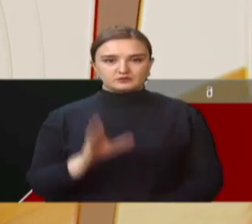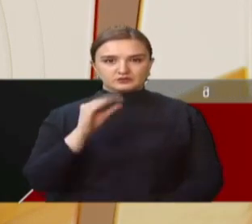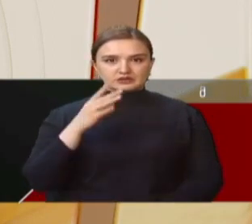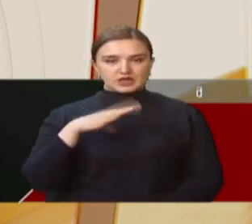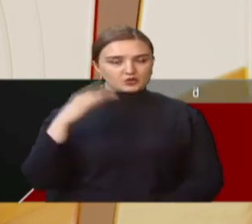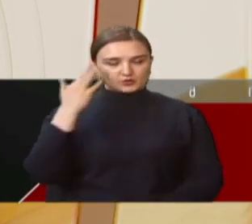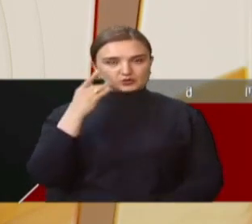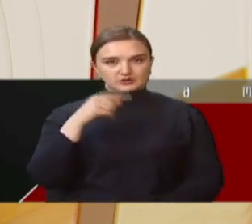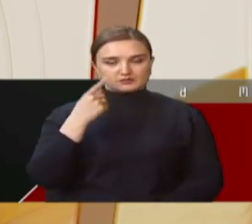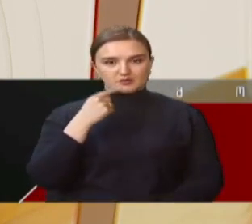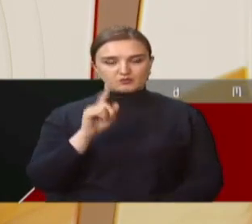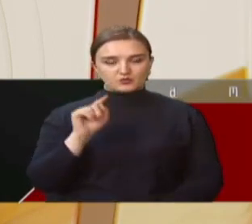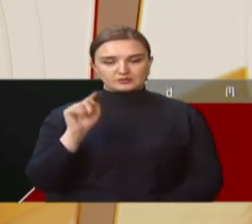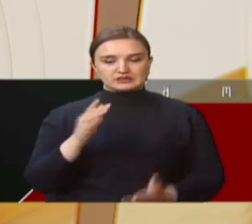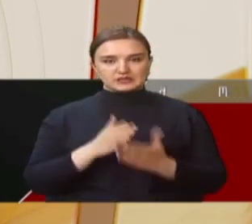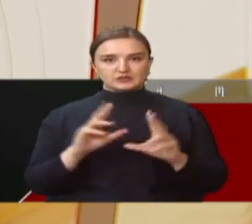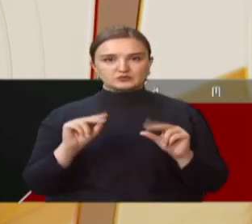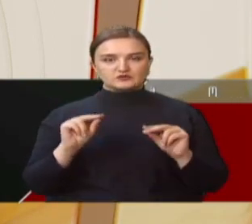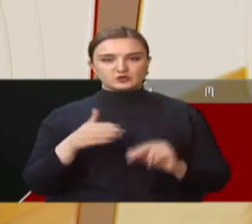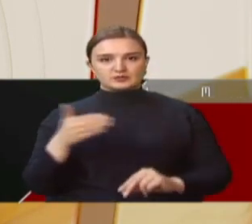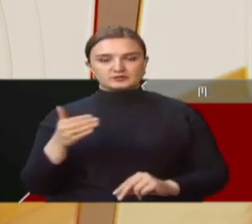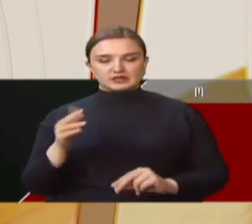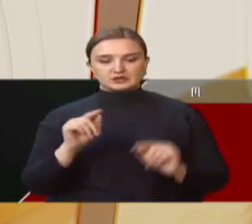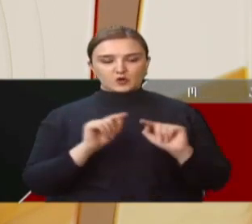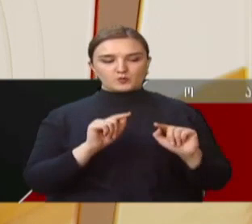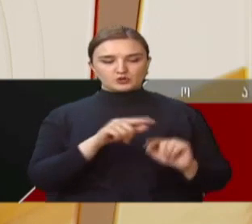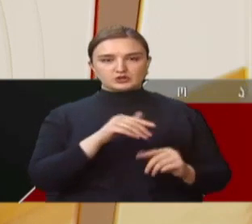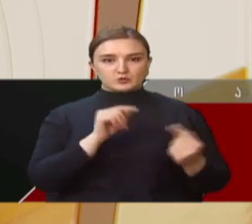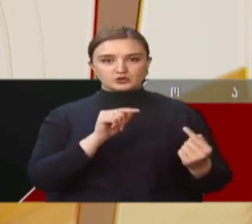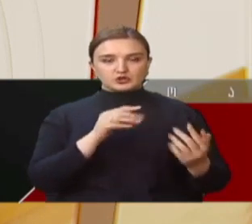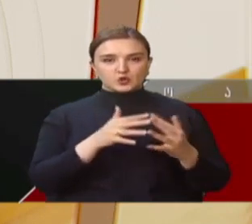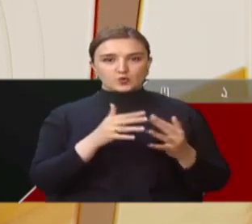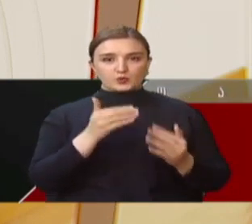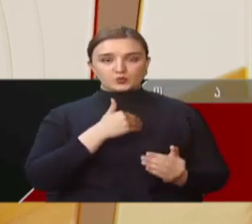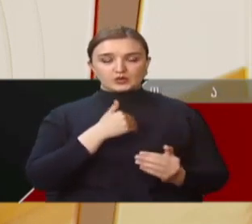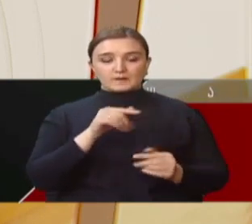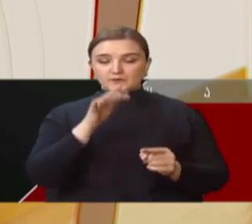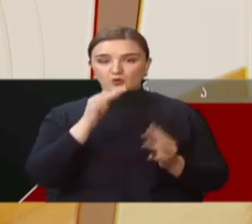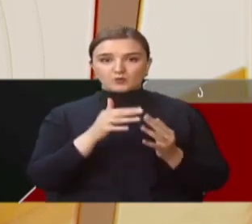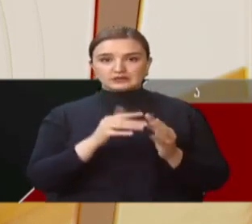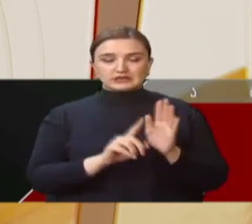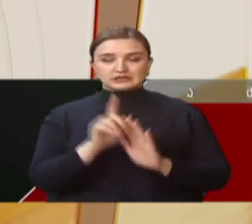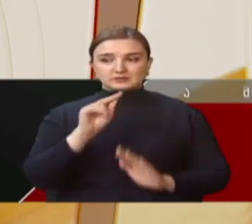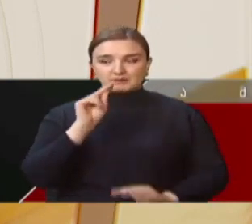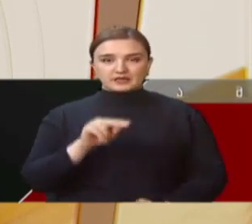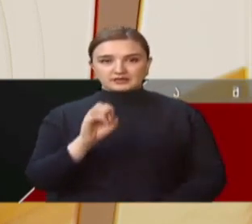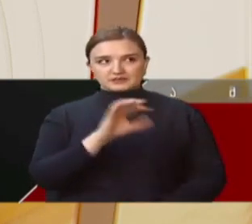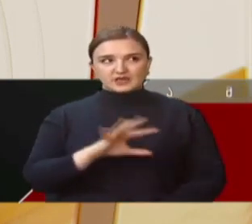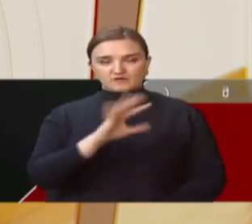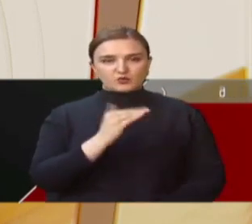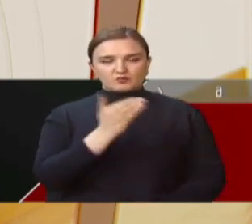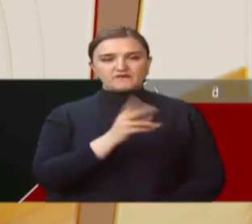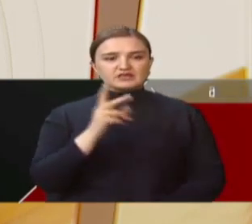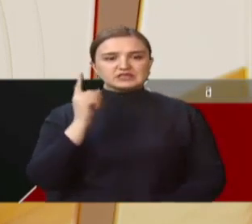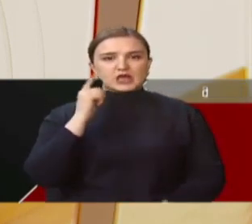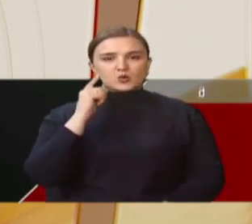ქართული ოცნება ამბობს რომ ის არის მშვიდობის მხარეს და ოპოზიციას ომი უნდა მაგრამ ამ დროს ომის დაწყებას აბრალებს დასავლეთს ვის